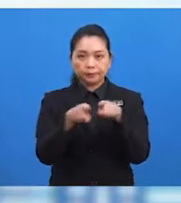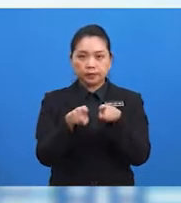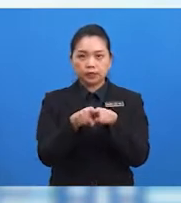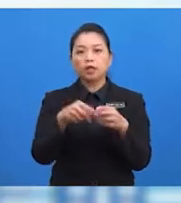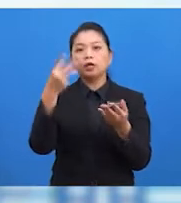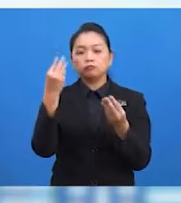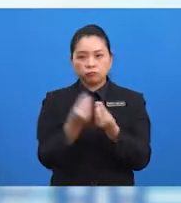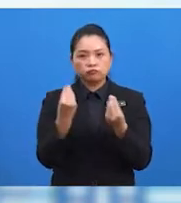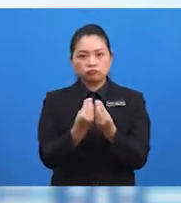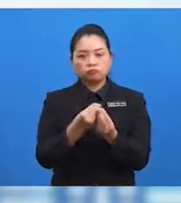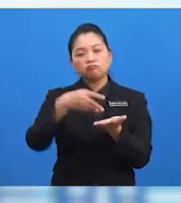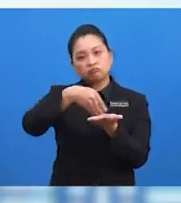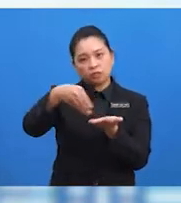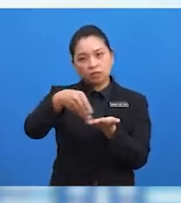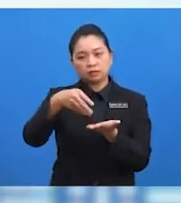kerajaan.